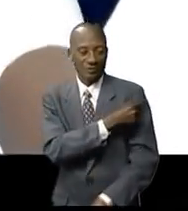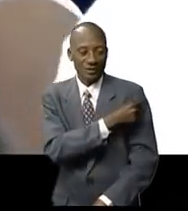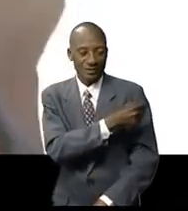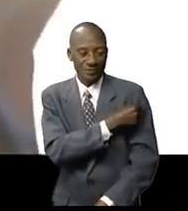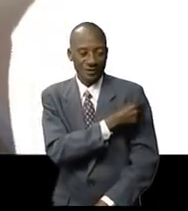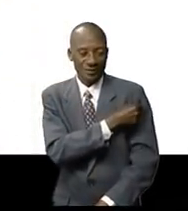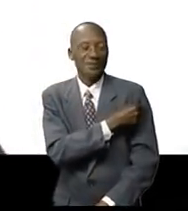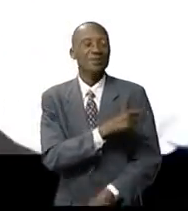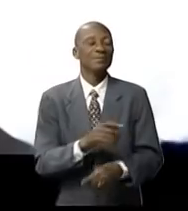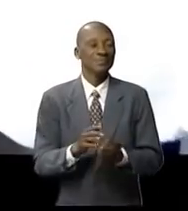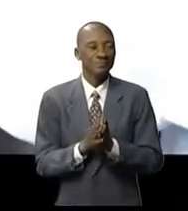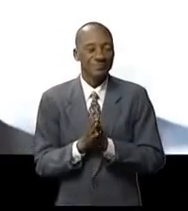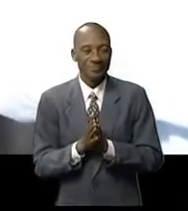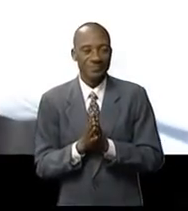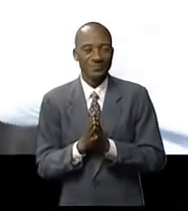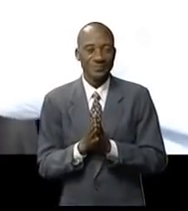Merci.